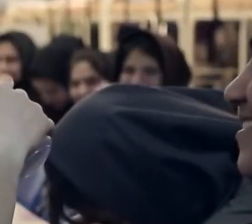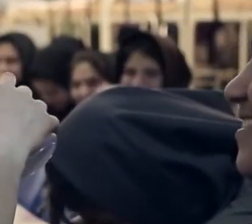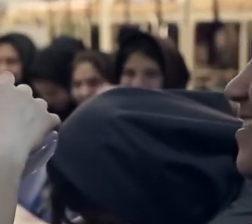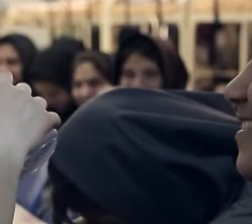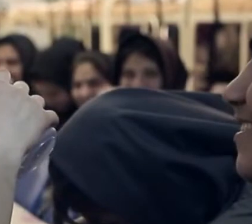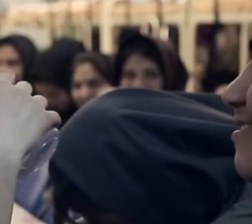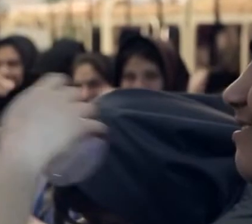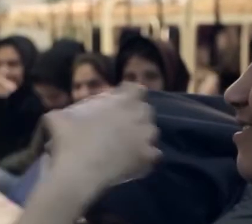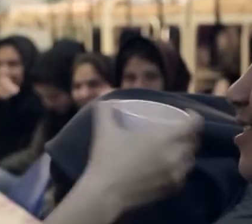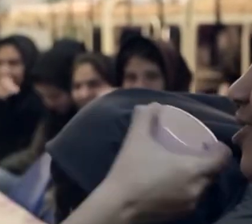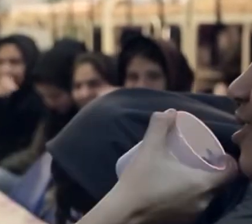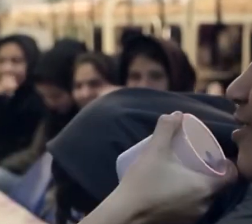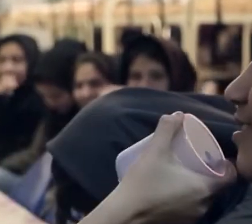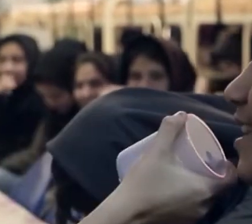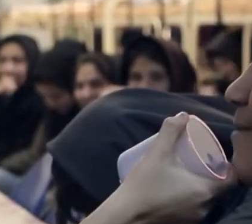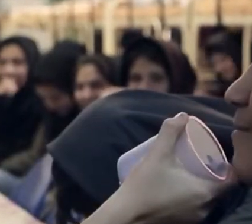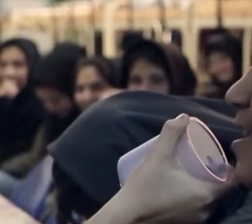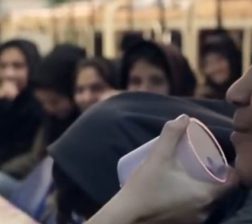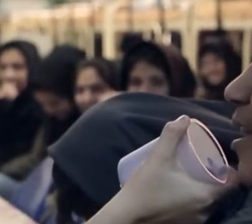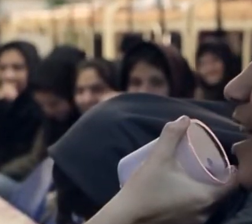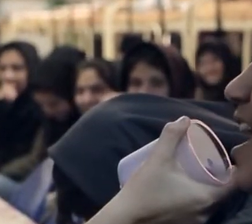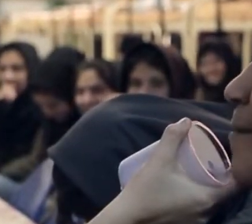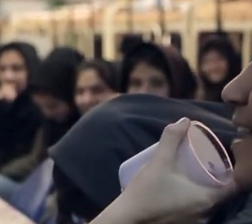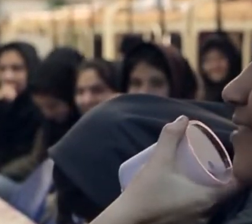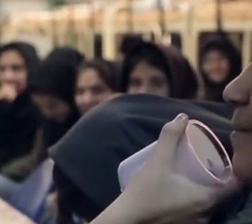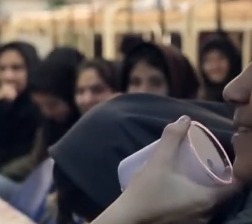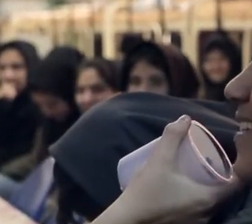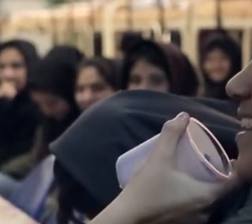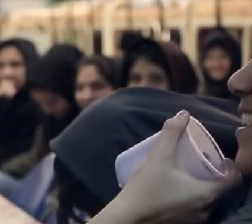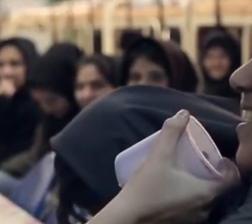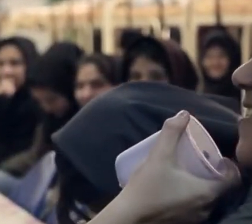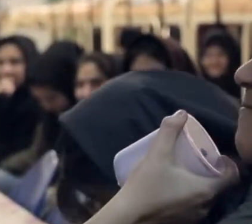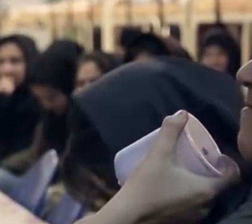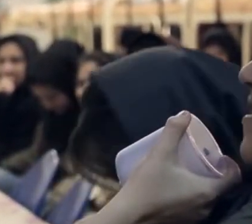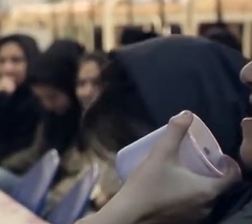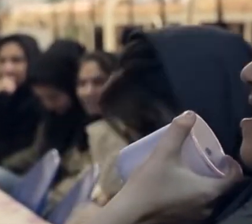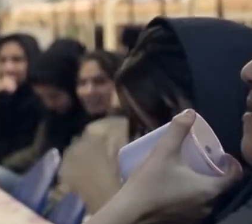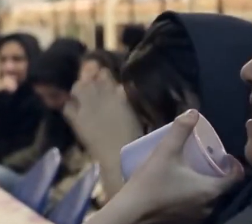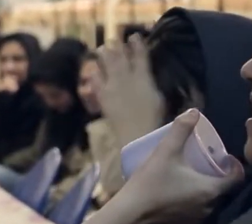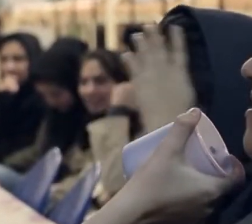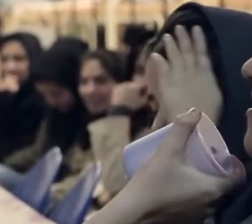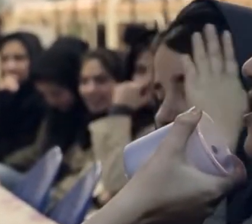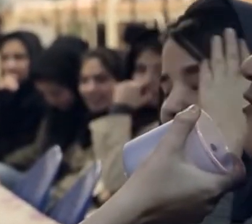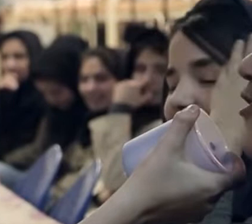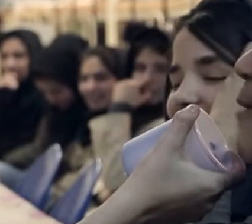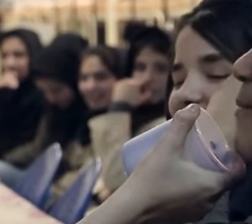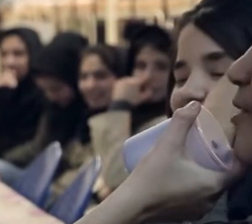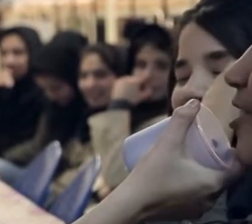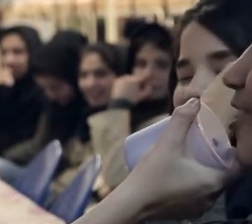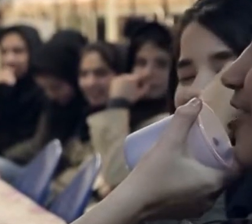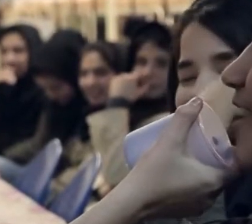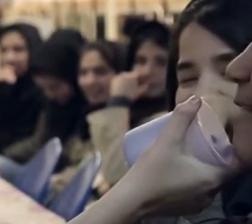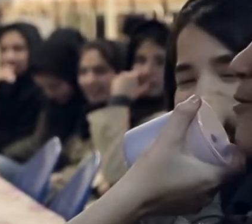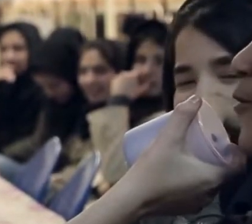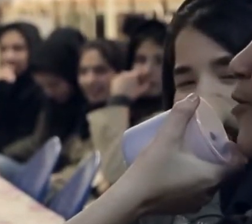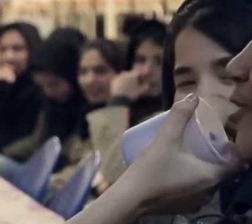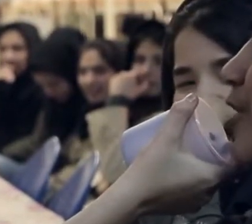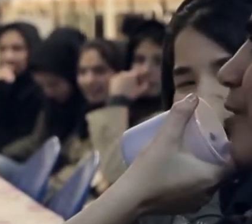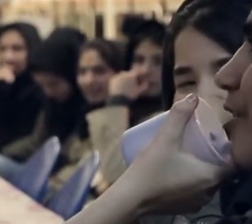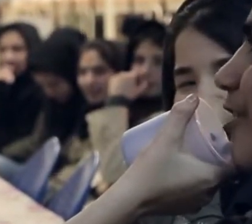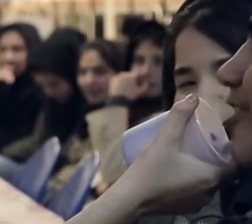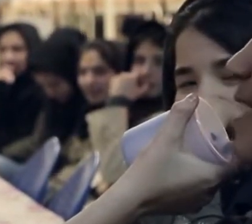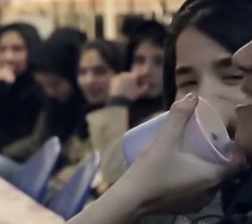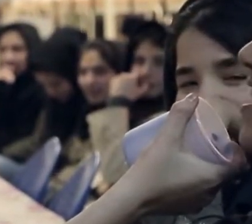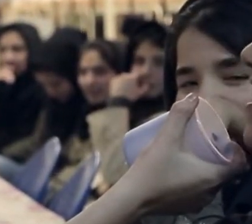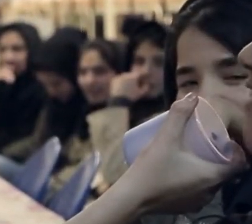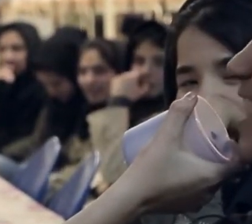چیا دزدیدی معصومه؟ چیا دزدیدم؟ با خواهرم میرفتم کیف زنی. بعدن کیف خاپی و داداشم، تو خونه رویی